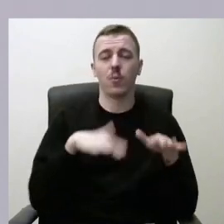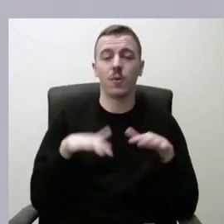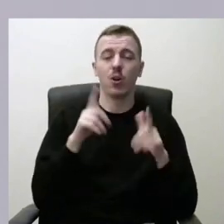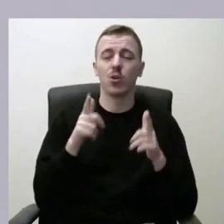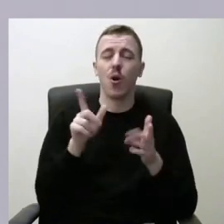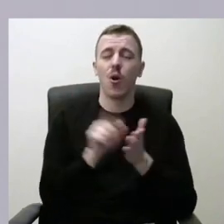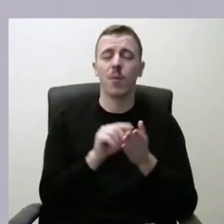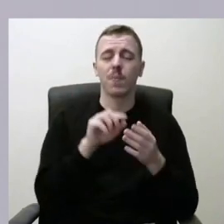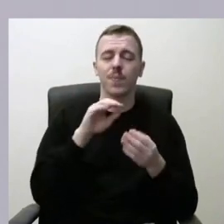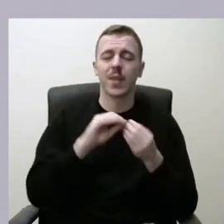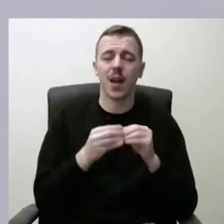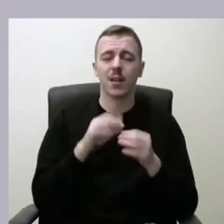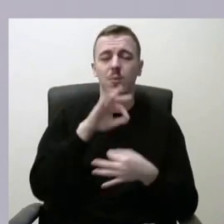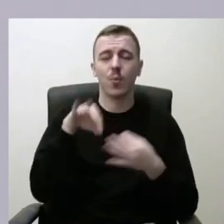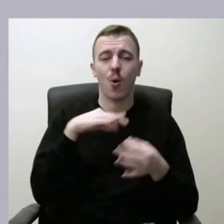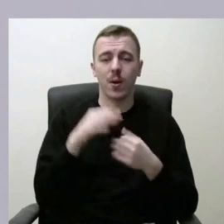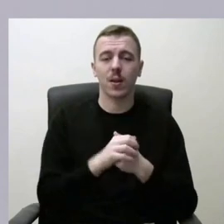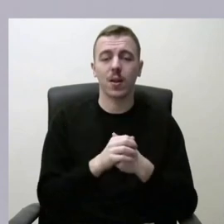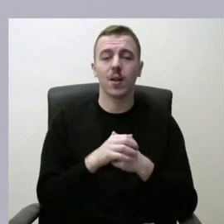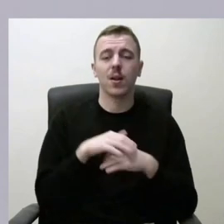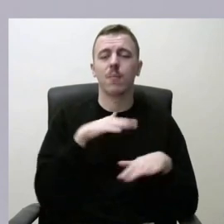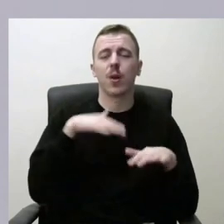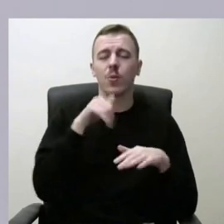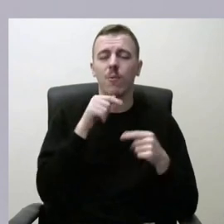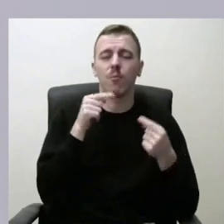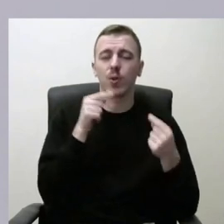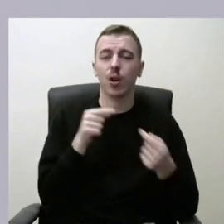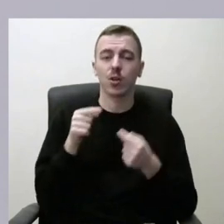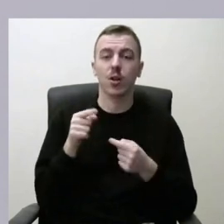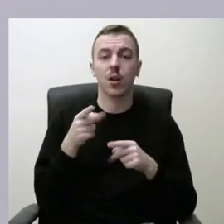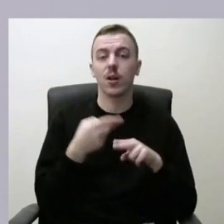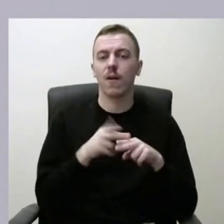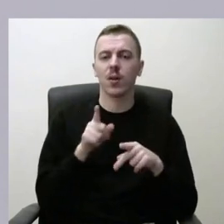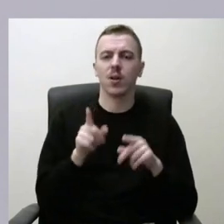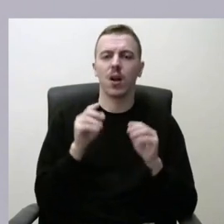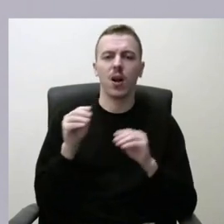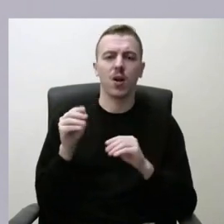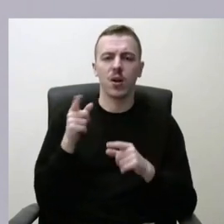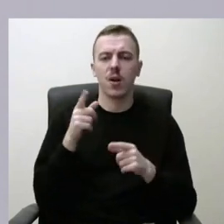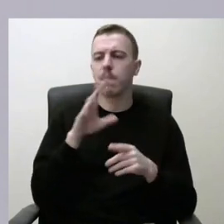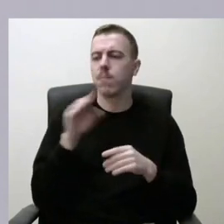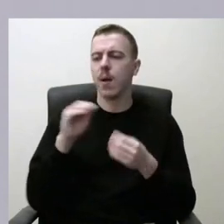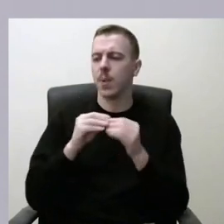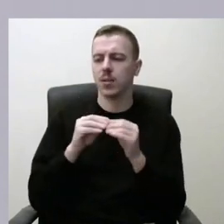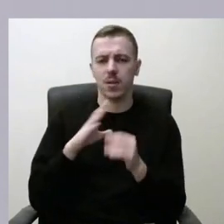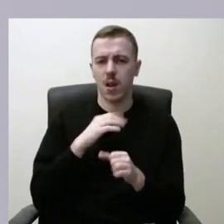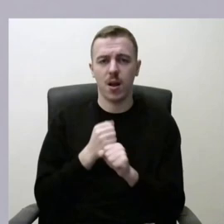derinami projektai. Ir kuo bendruomenė kam prieštarauja, tas neturi būti daroma su jie nepasitarus. O jeigu